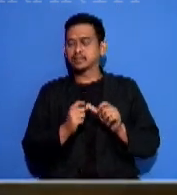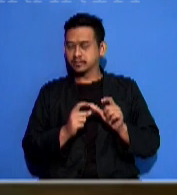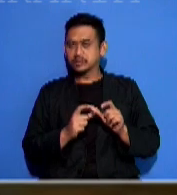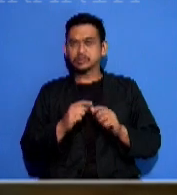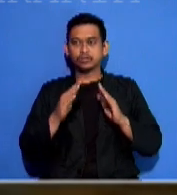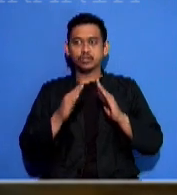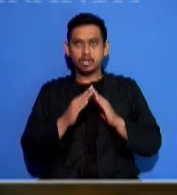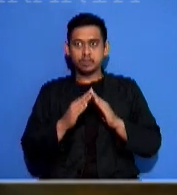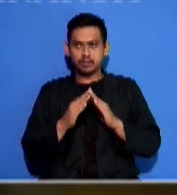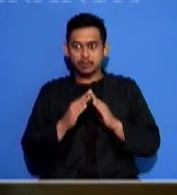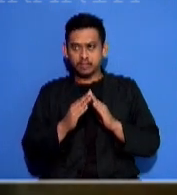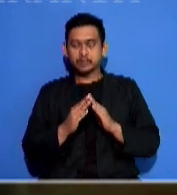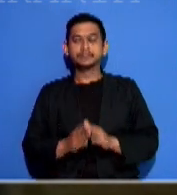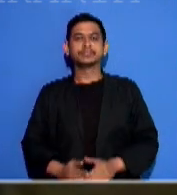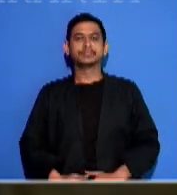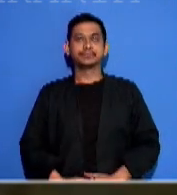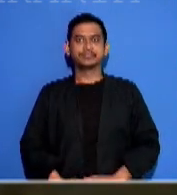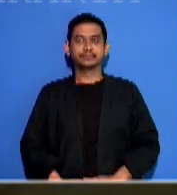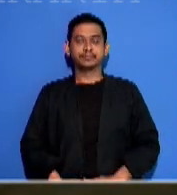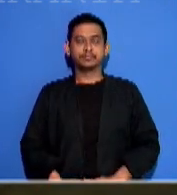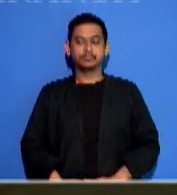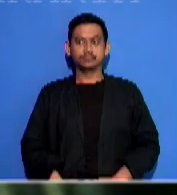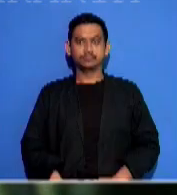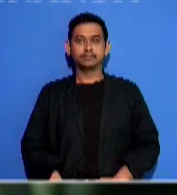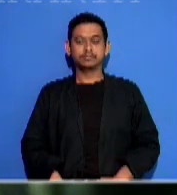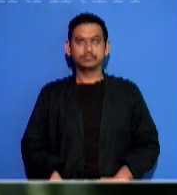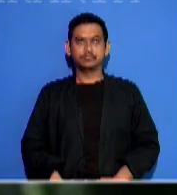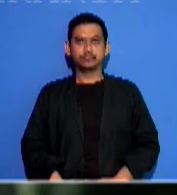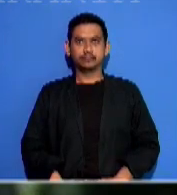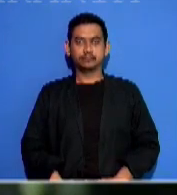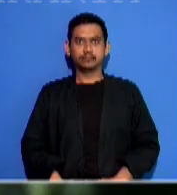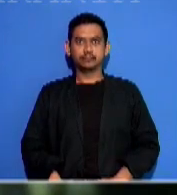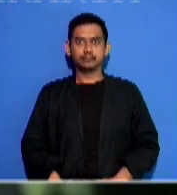ngirangi pemanasan global. Mekaten Witilan Harif Yuda Asung Pelaporan.